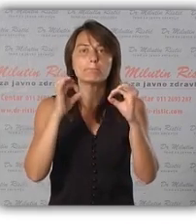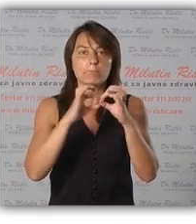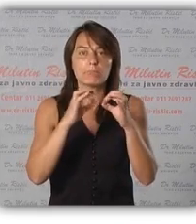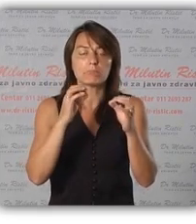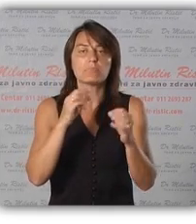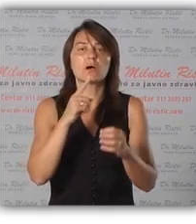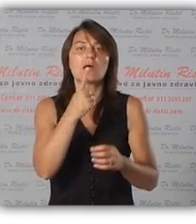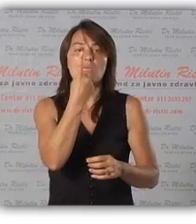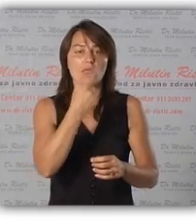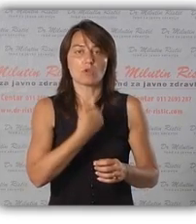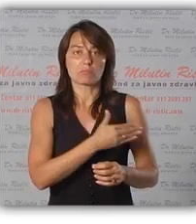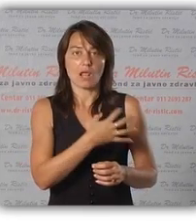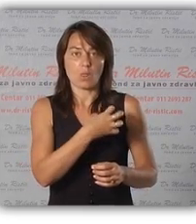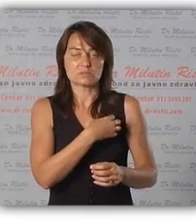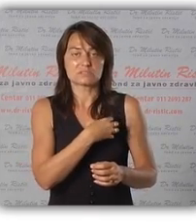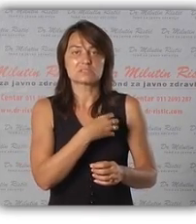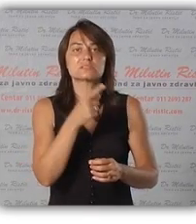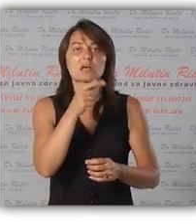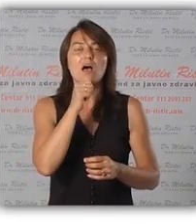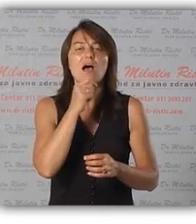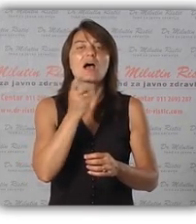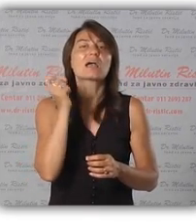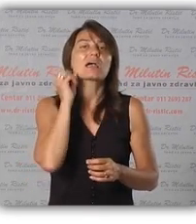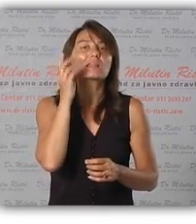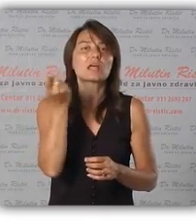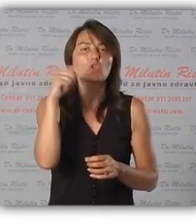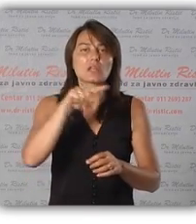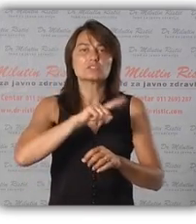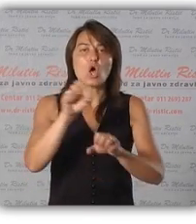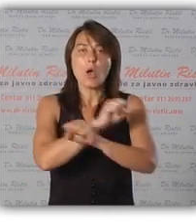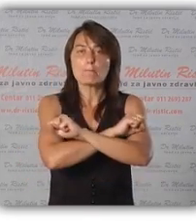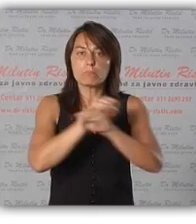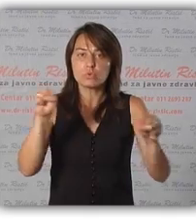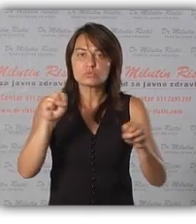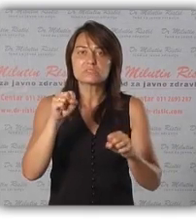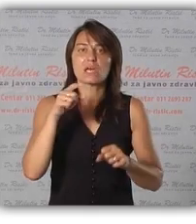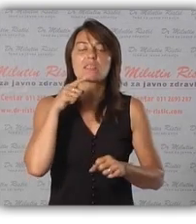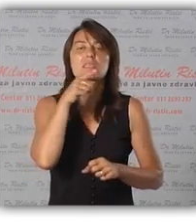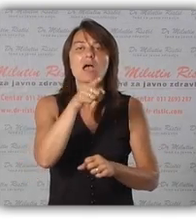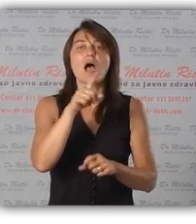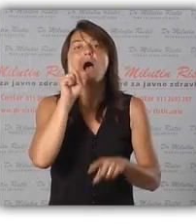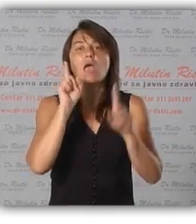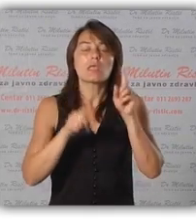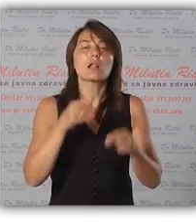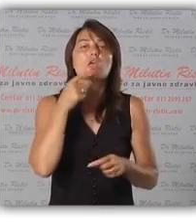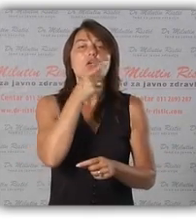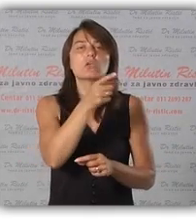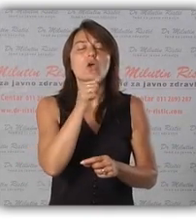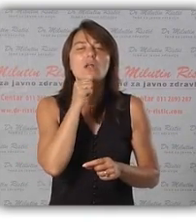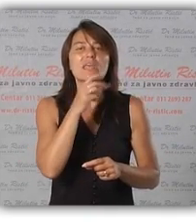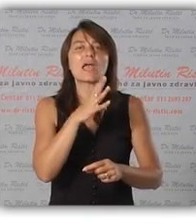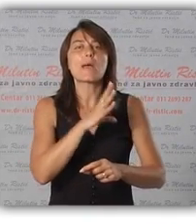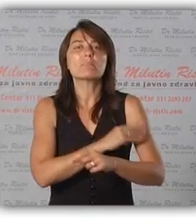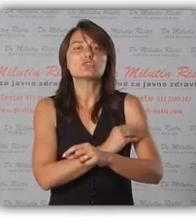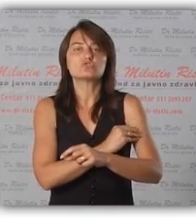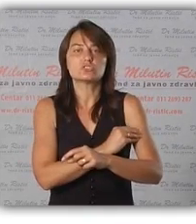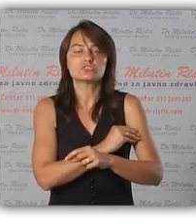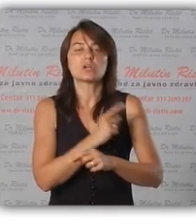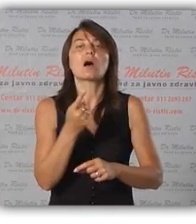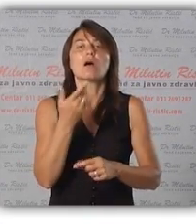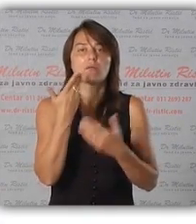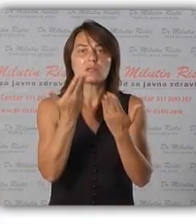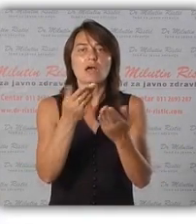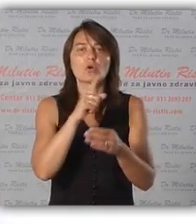jednom delu komore, pa onda do rupture kada dolazi do pucanja valvula ili onih papilarnih